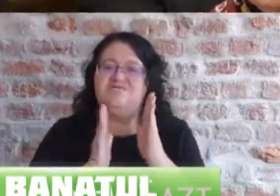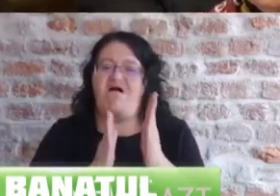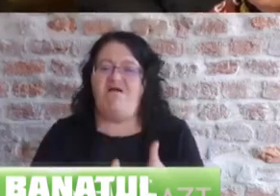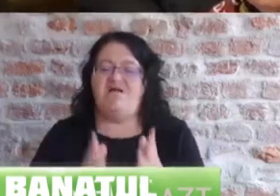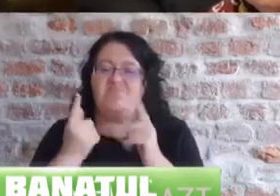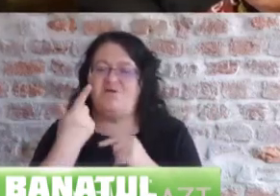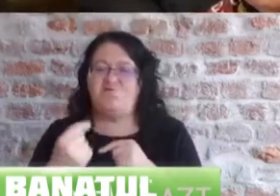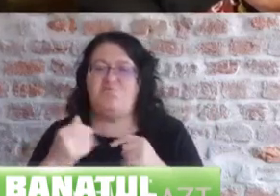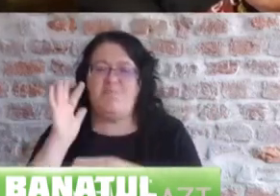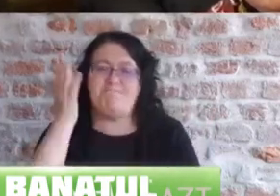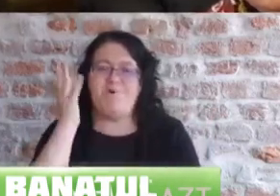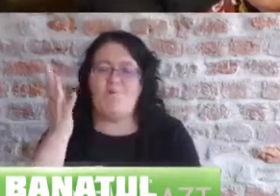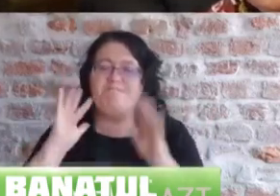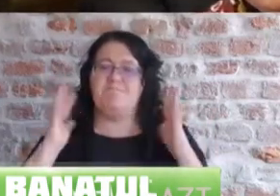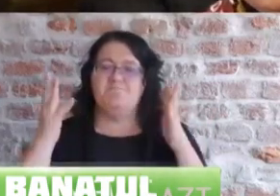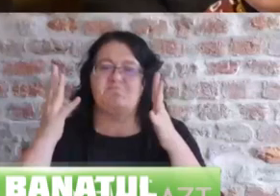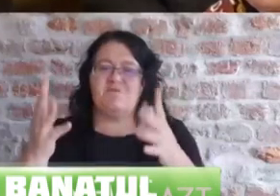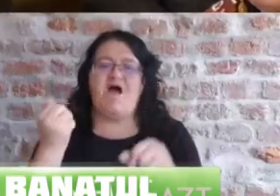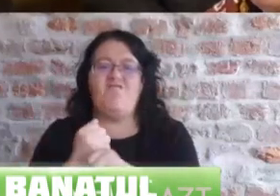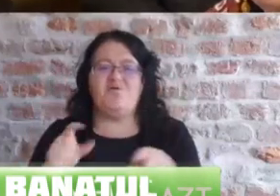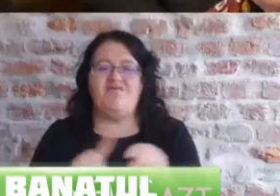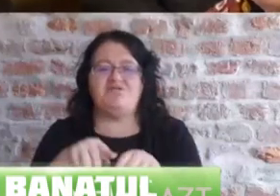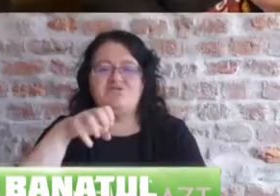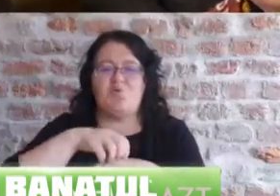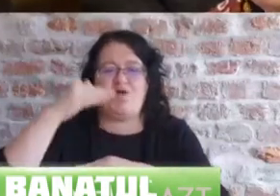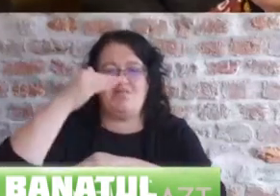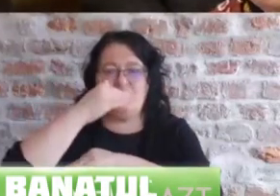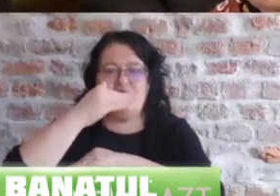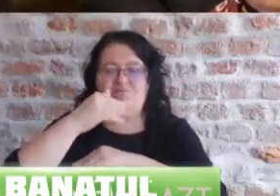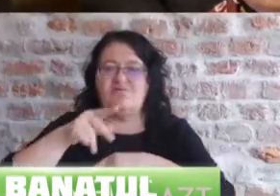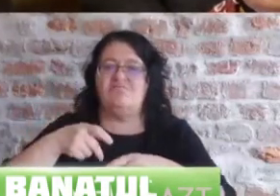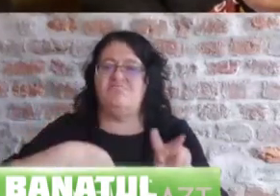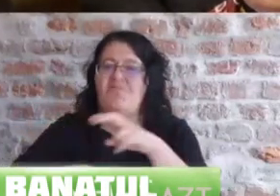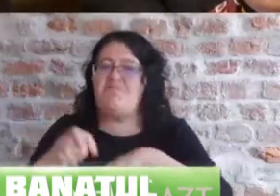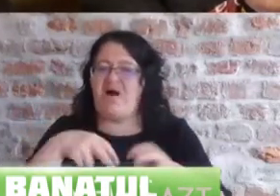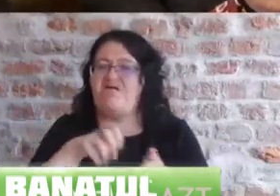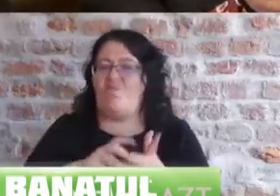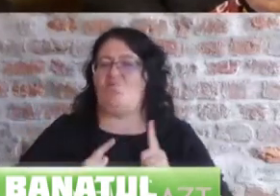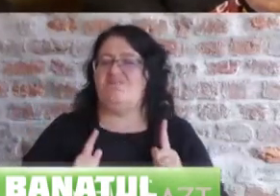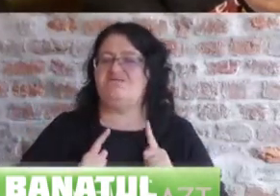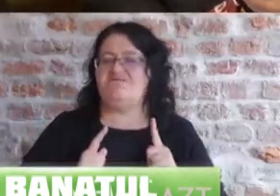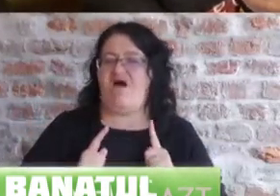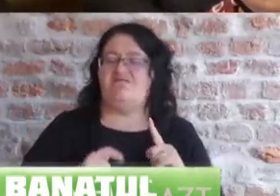aliniamente duble de copaci ne-au creat exact această zonă de umbră, de promenadă, de locuri de stat